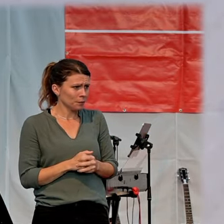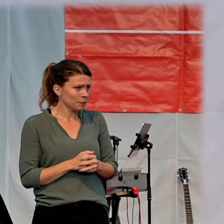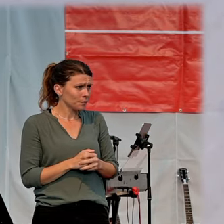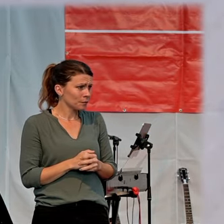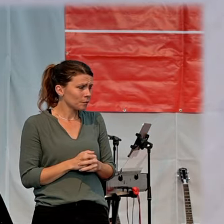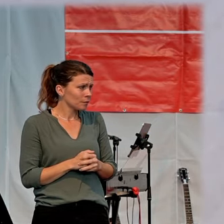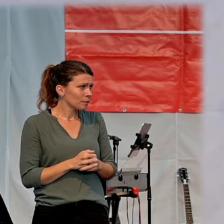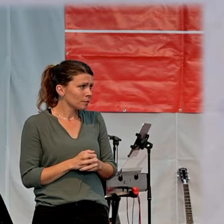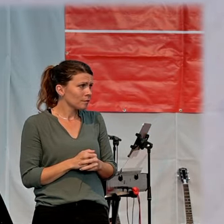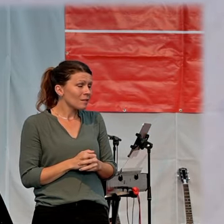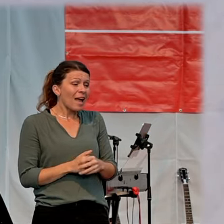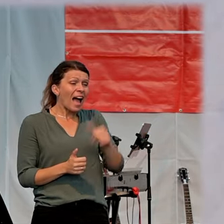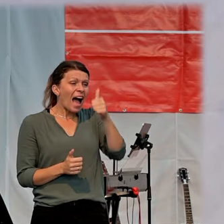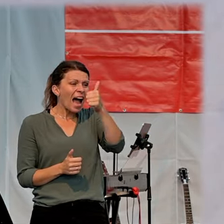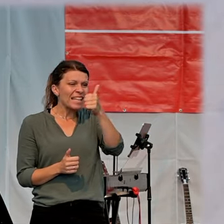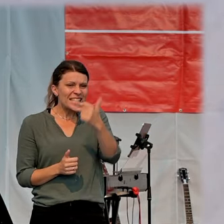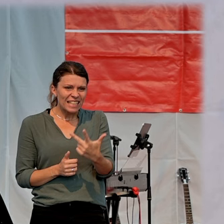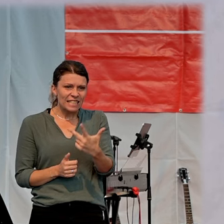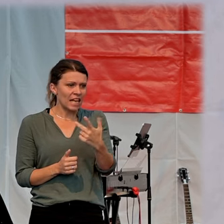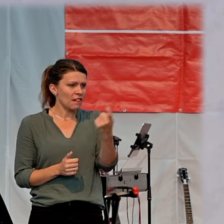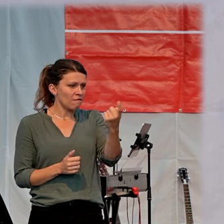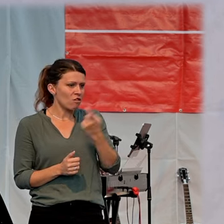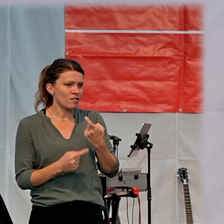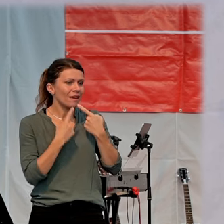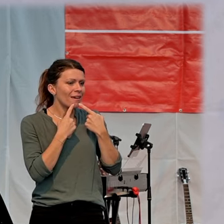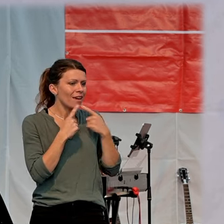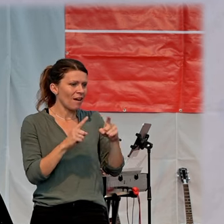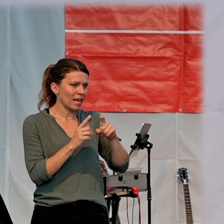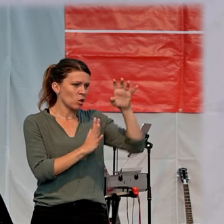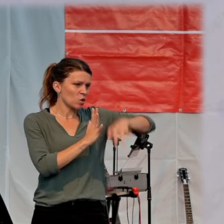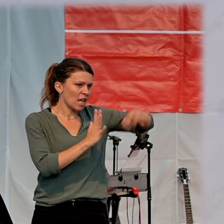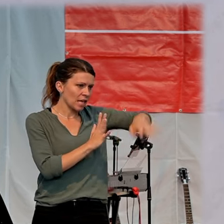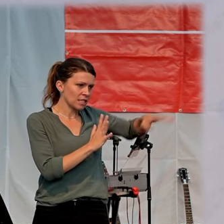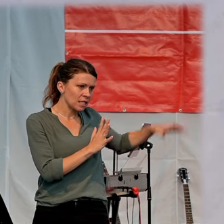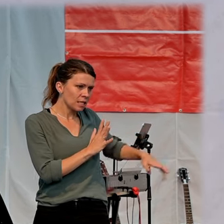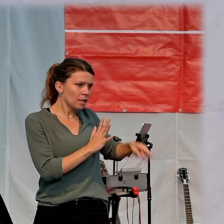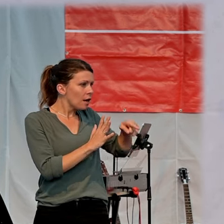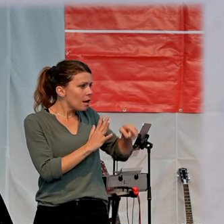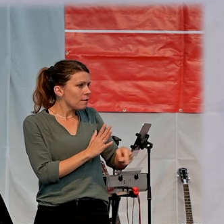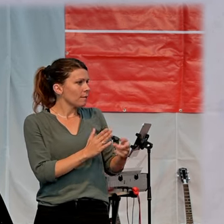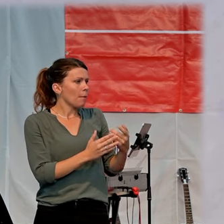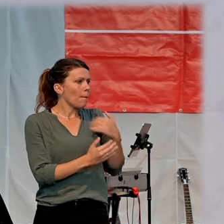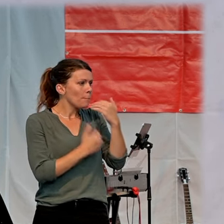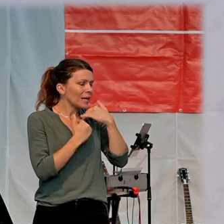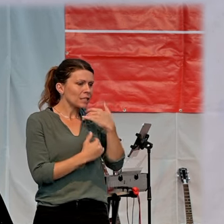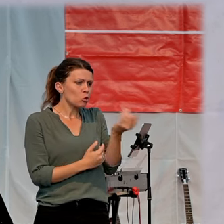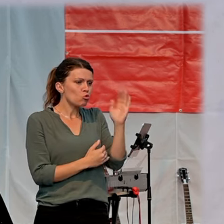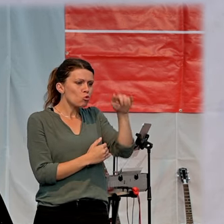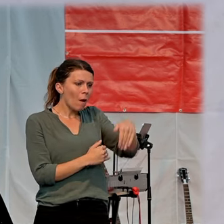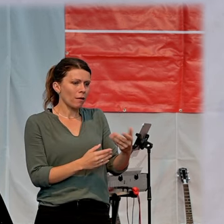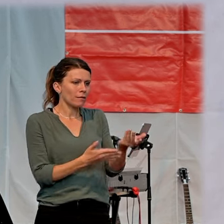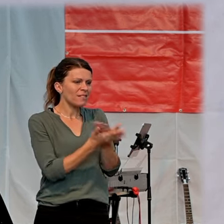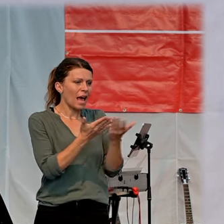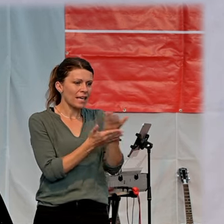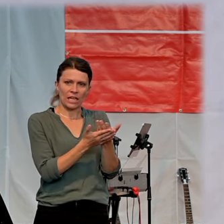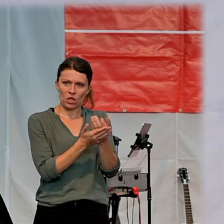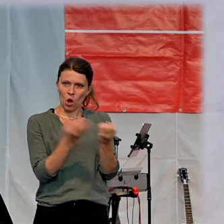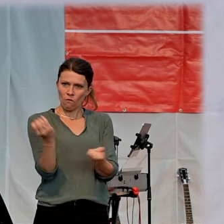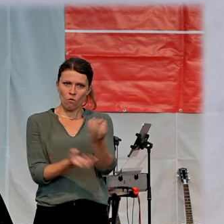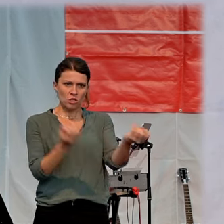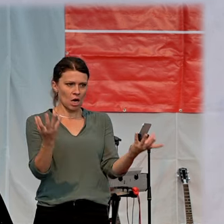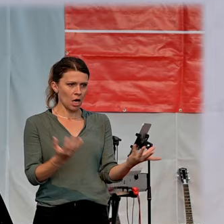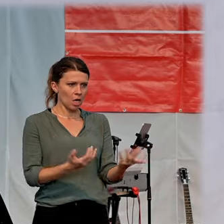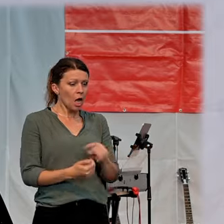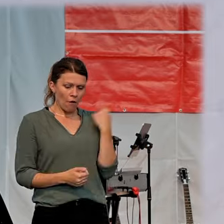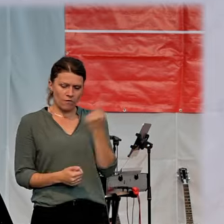Ein Drittel aller Evangelientexte berichten von solchen Zeichen und Wundern. Wir sagen, ja, wir haben die